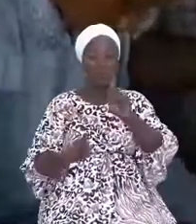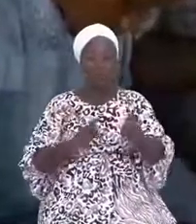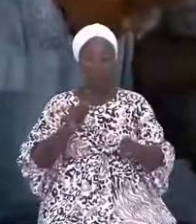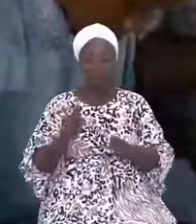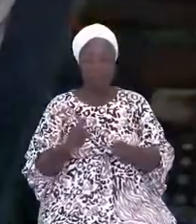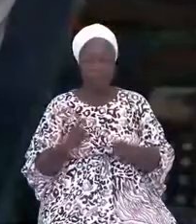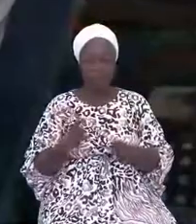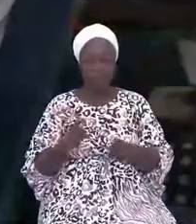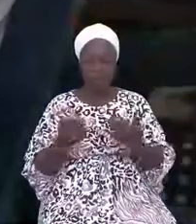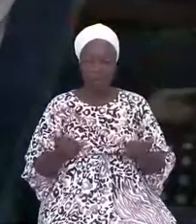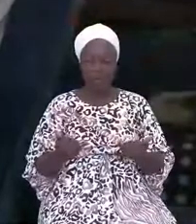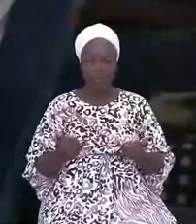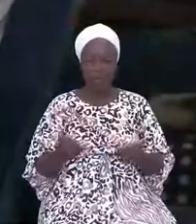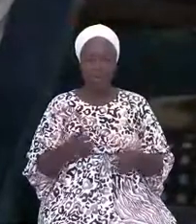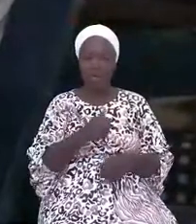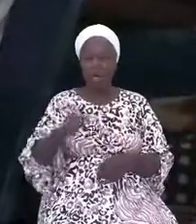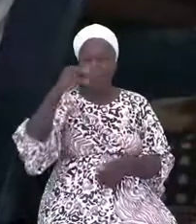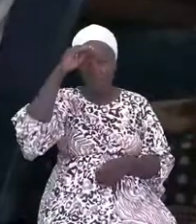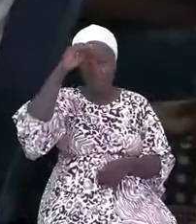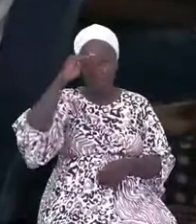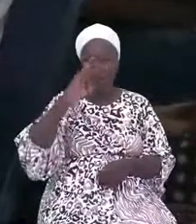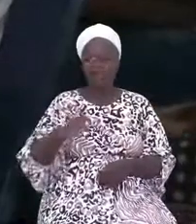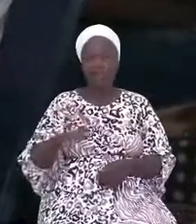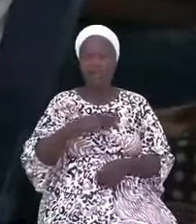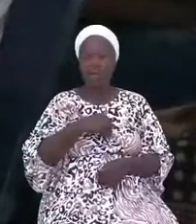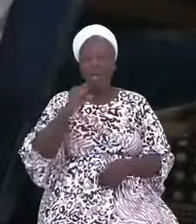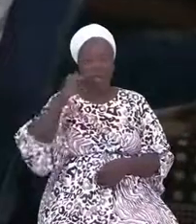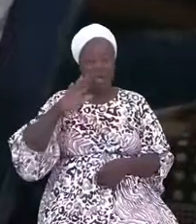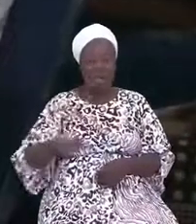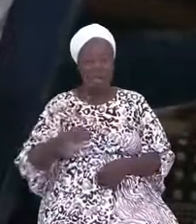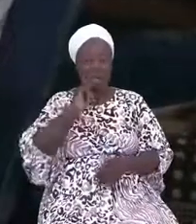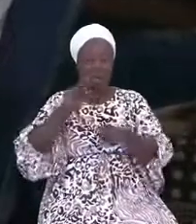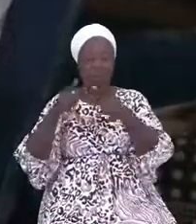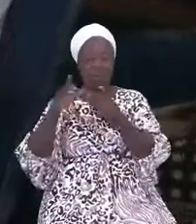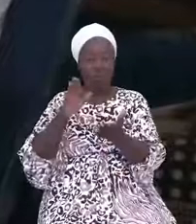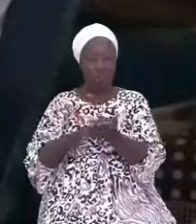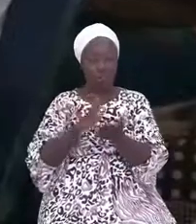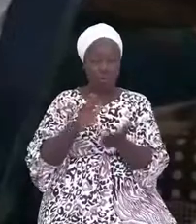qui sait que tous les besoins seront pourvu